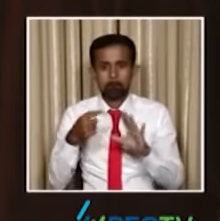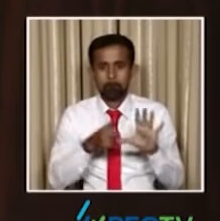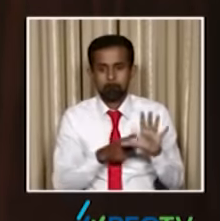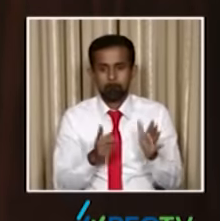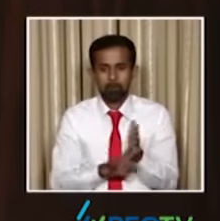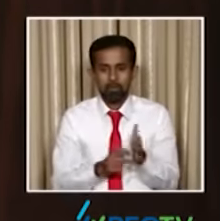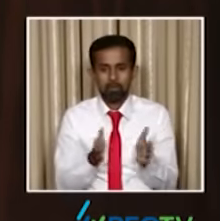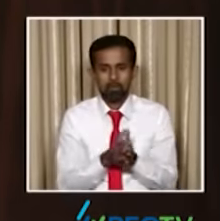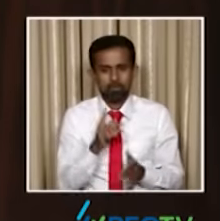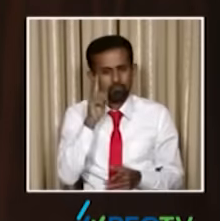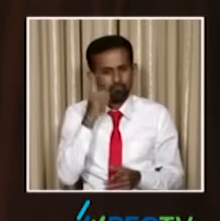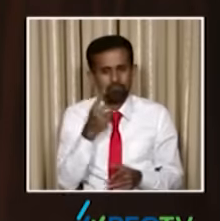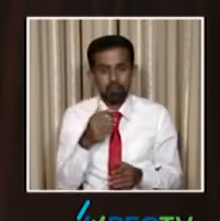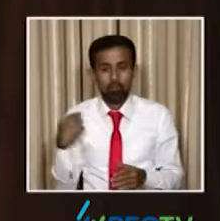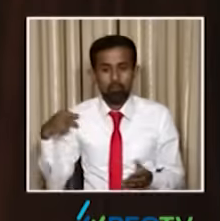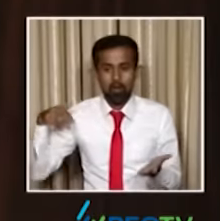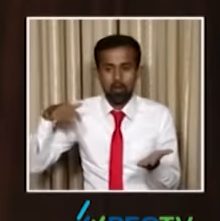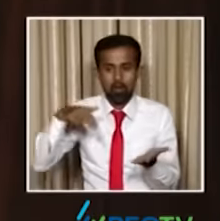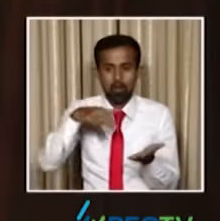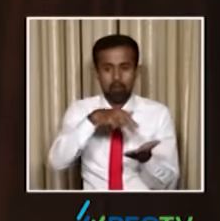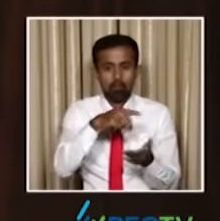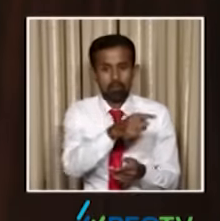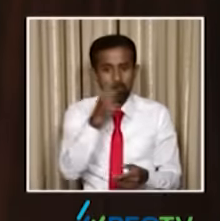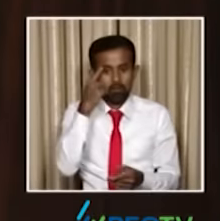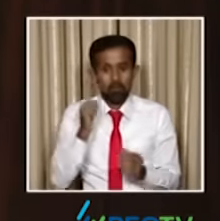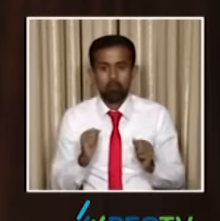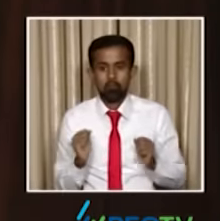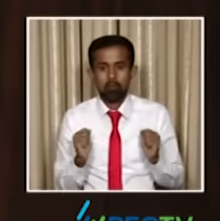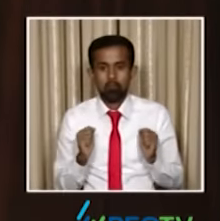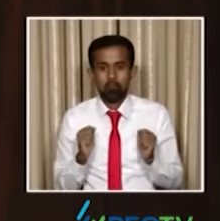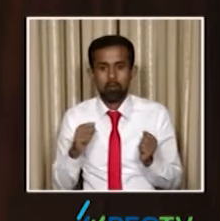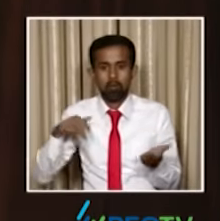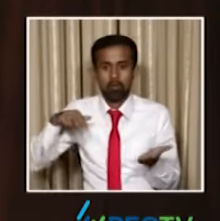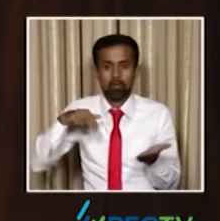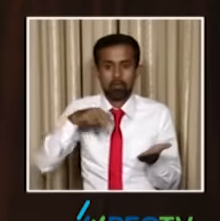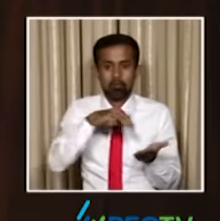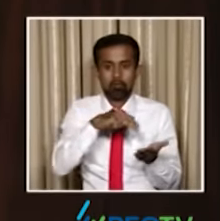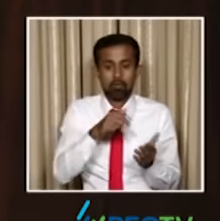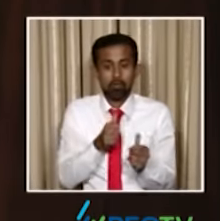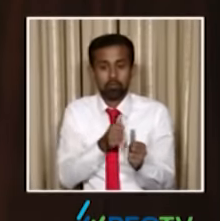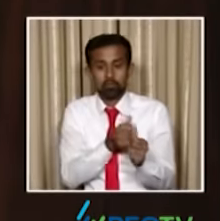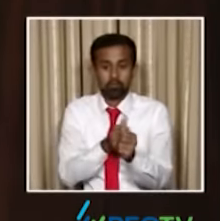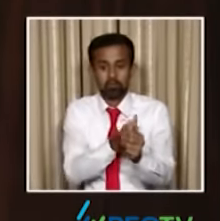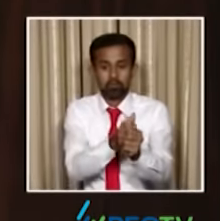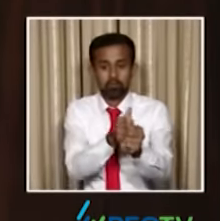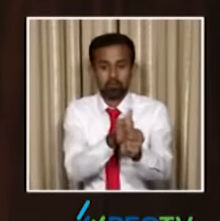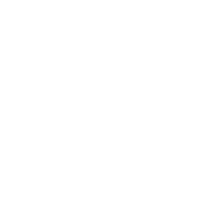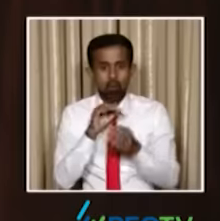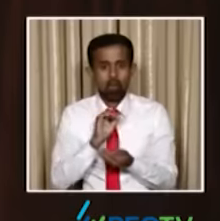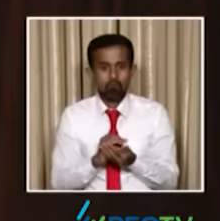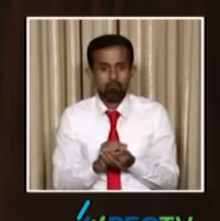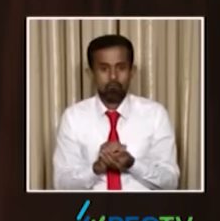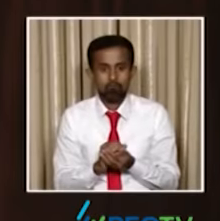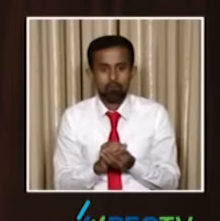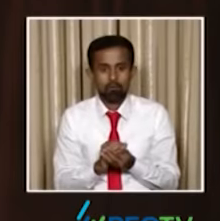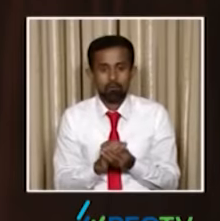මම ගණන් ගන්න නැතුව ලිෆ්ට් එක ගාවට ආවා. ඊට පස්සේ එයා හිතුවා මම මේ බයට ලිෆ්ට් එක ගාවට යනවා කියලා හිතාගෙන මම පිටිපස්සෙන් ෆලෝ කරගෙන මයි ගාව සම්පූර්ණ වීඩියෝ එක තියෙනවා.